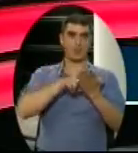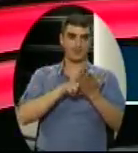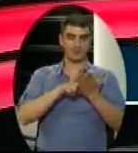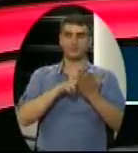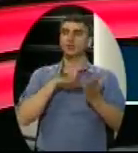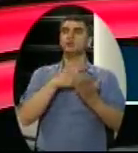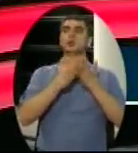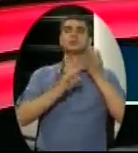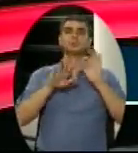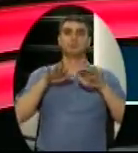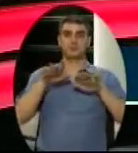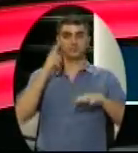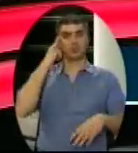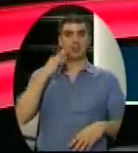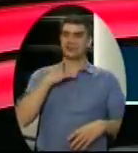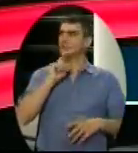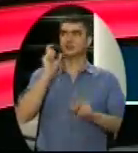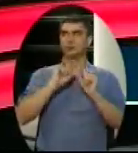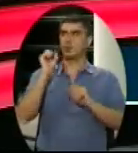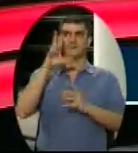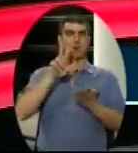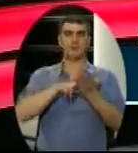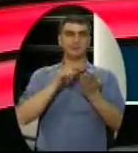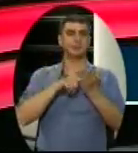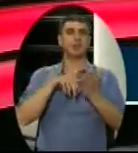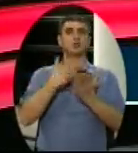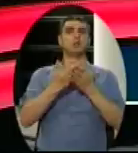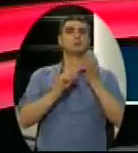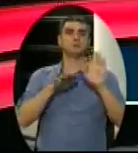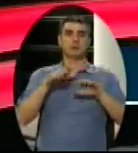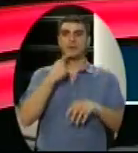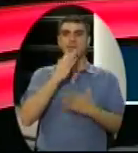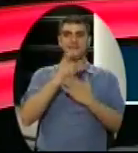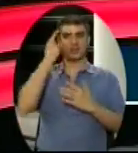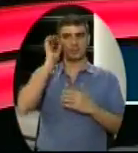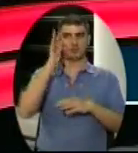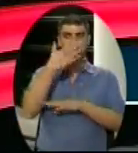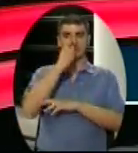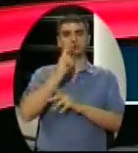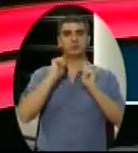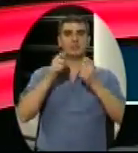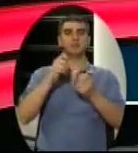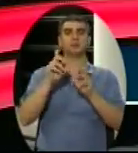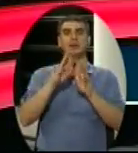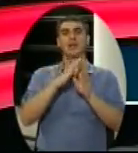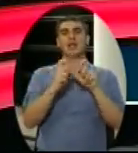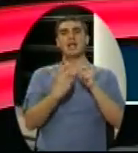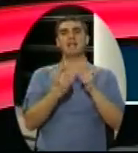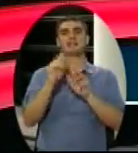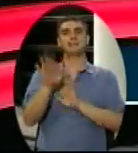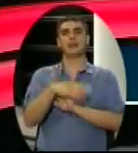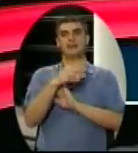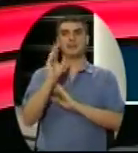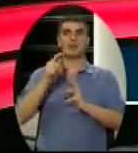היועץ המשפטי לממשלה, להערכתי איש לא הגיע לבגץ, כיוון שהיועץ המשפטי לממשלה אמר את דעתה של המדינה, שהוא הולך להגיש קלסרים ריקים